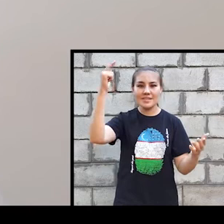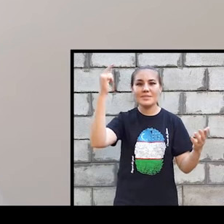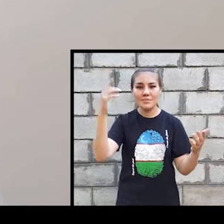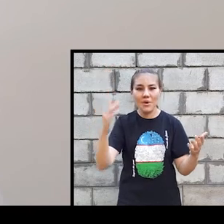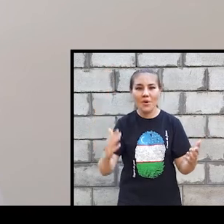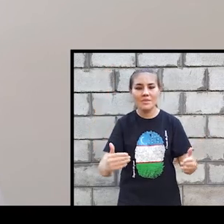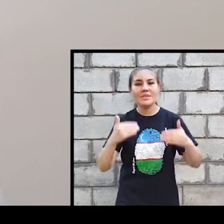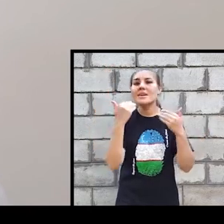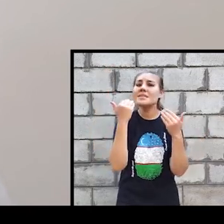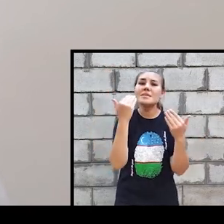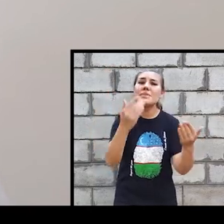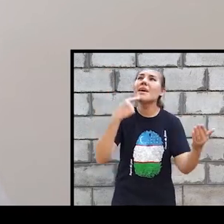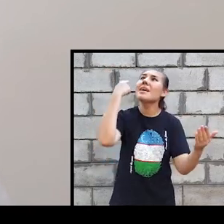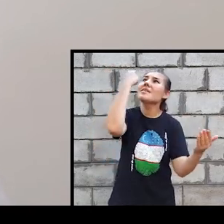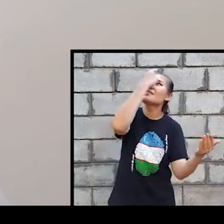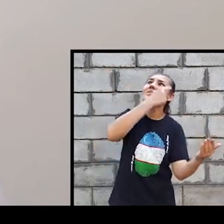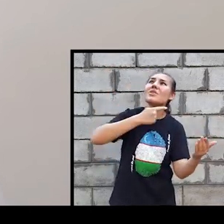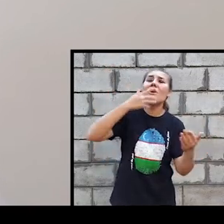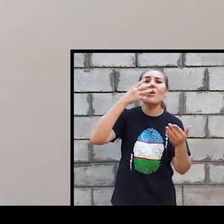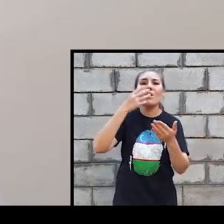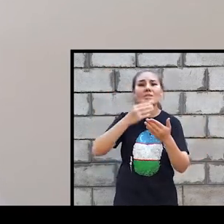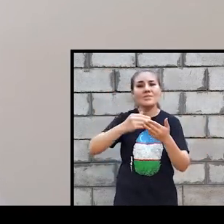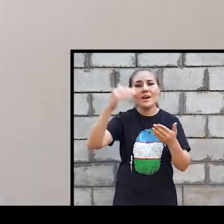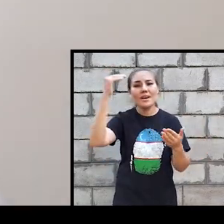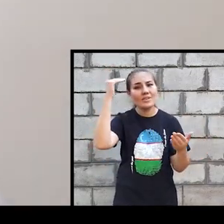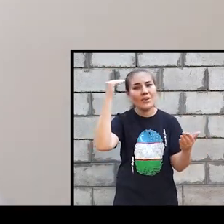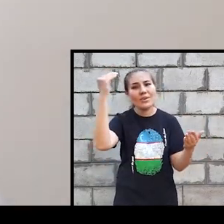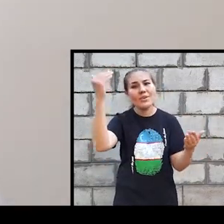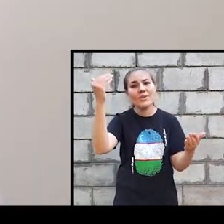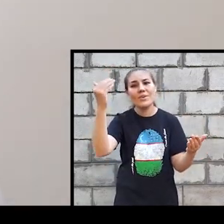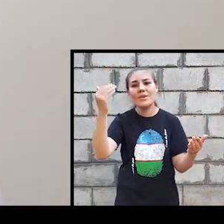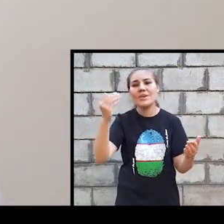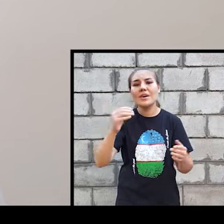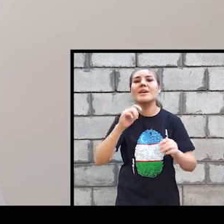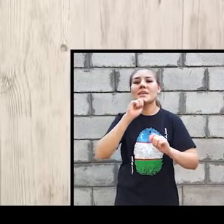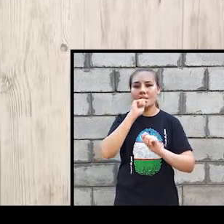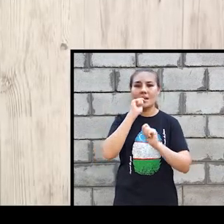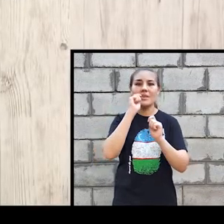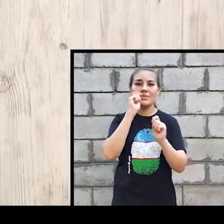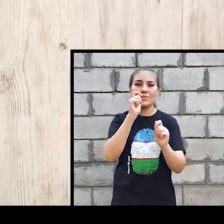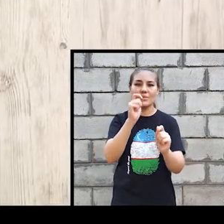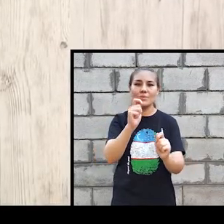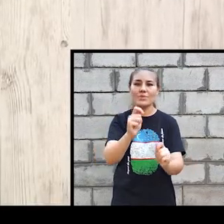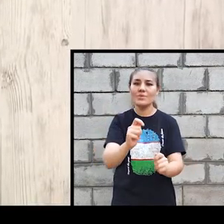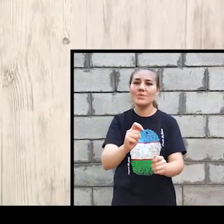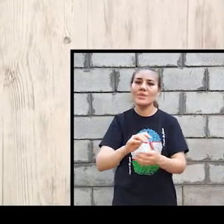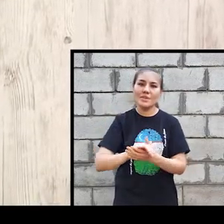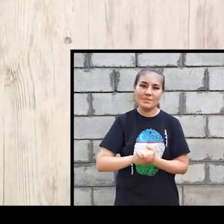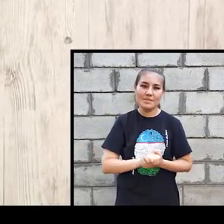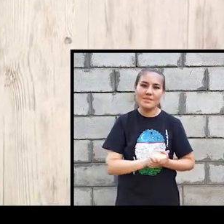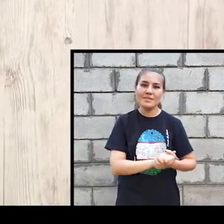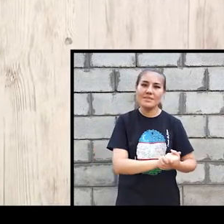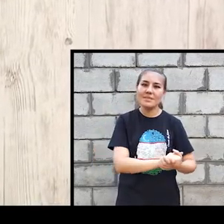Обратит Господь к тебе лицо свое и